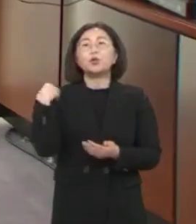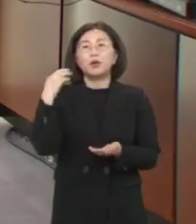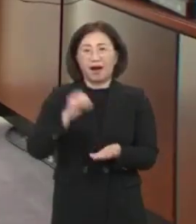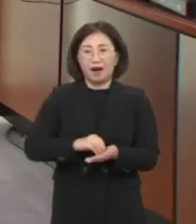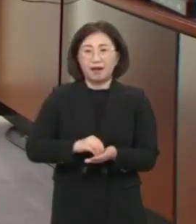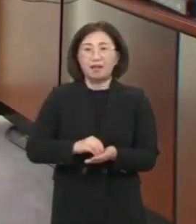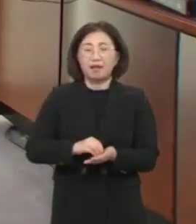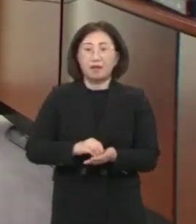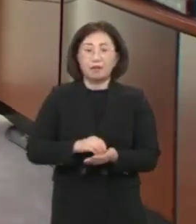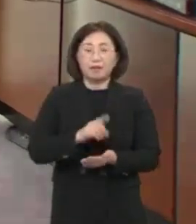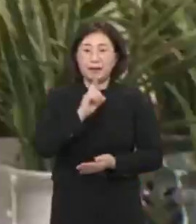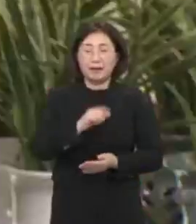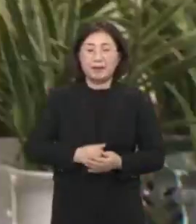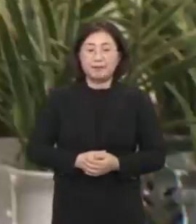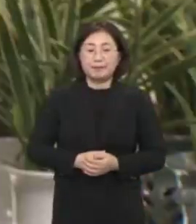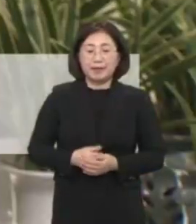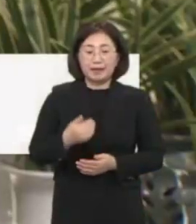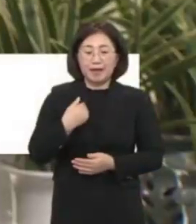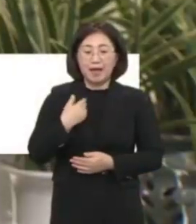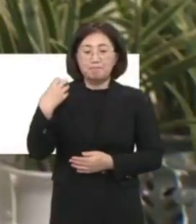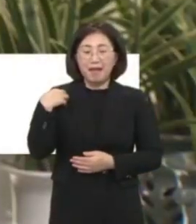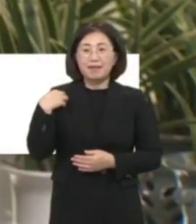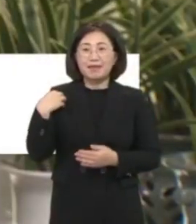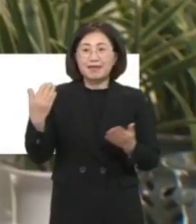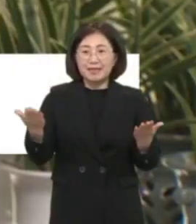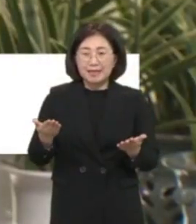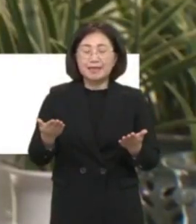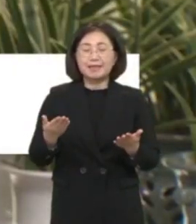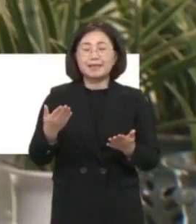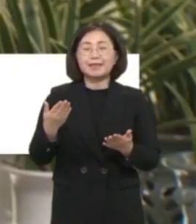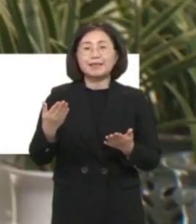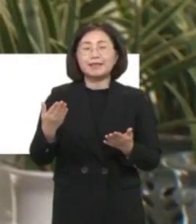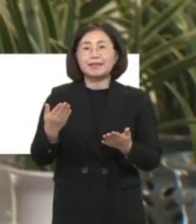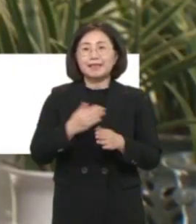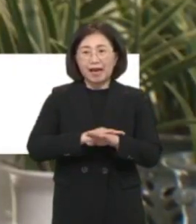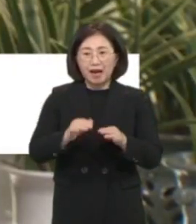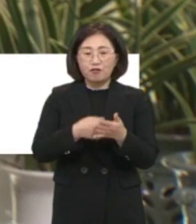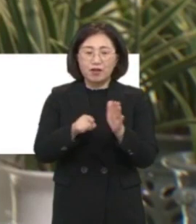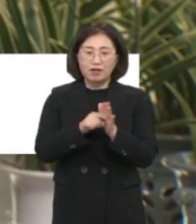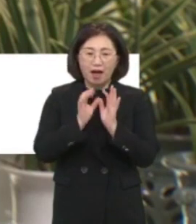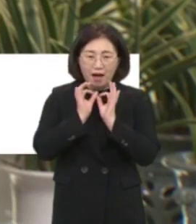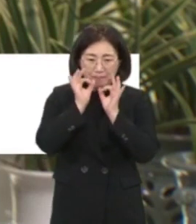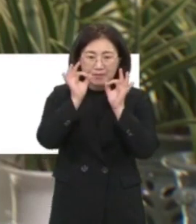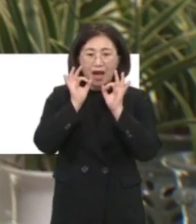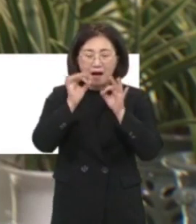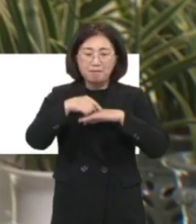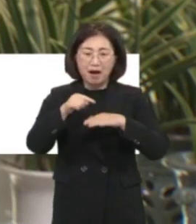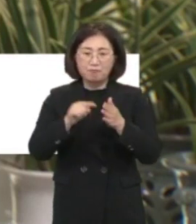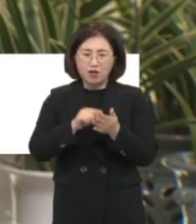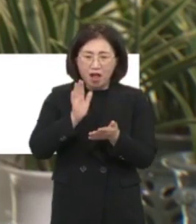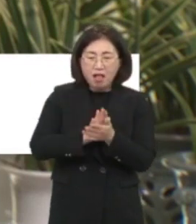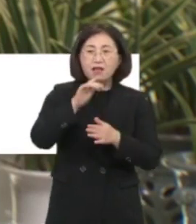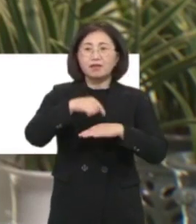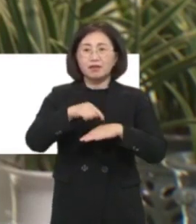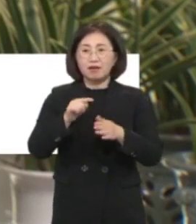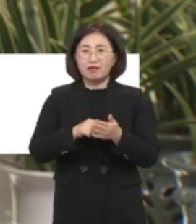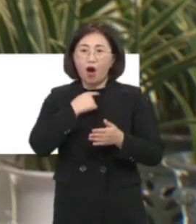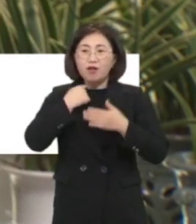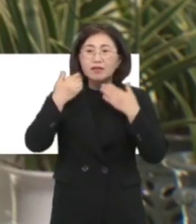밝혔습니다. 저희 소명을 감당하기 위해 간절한 마음으로 열정을 다해